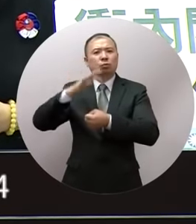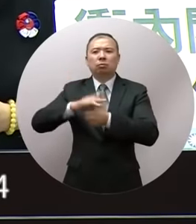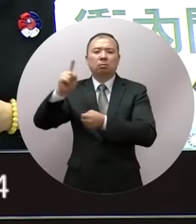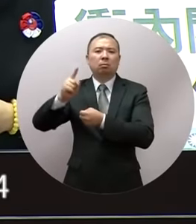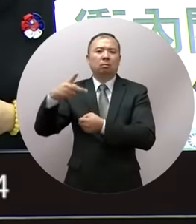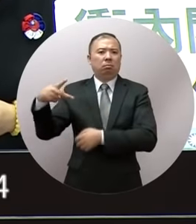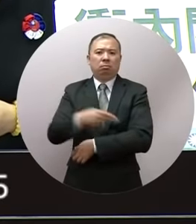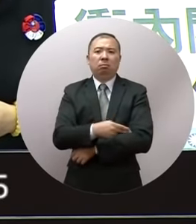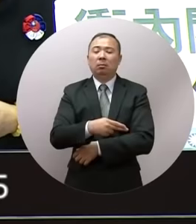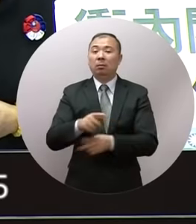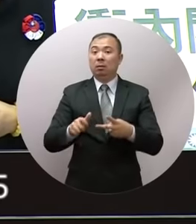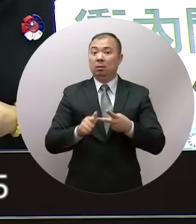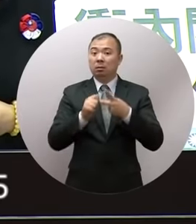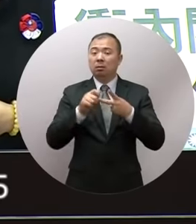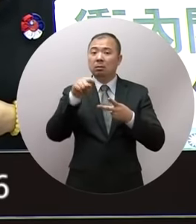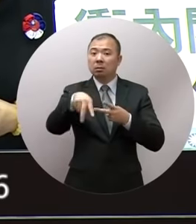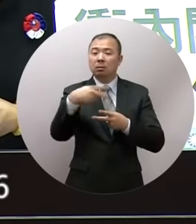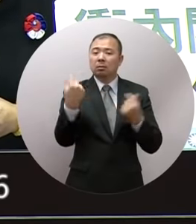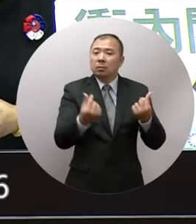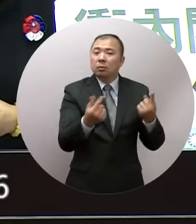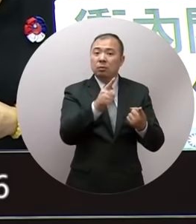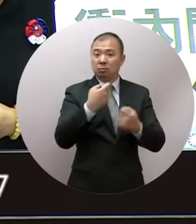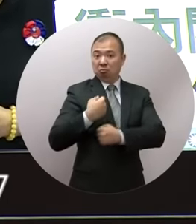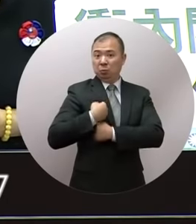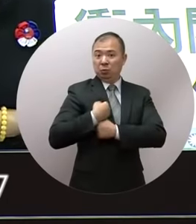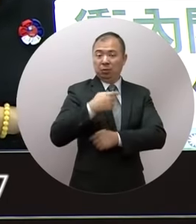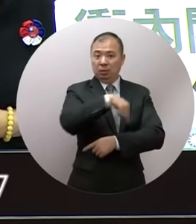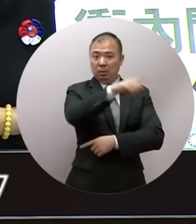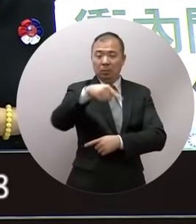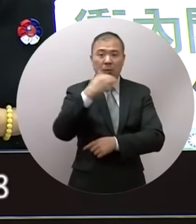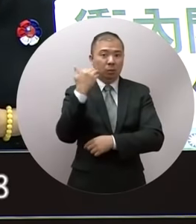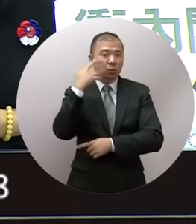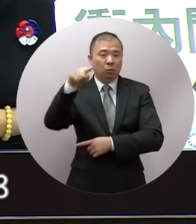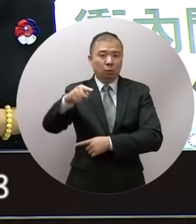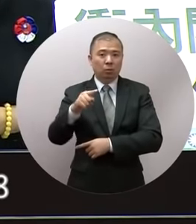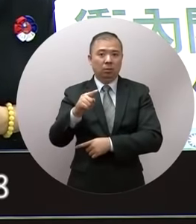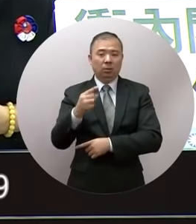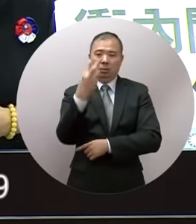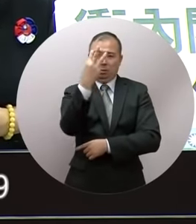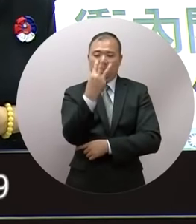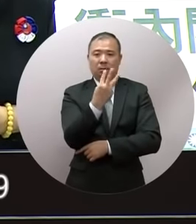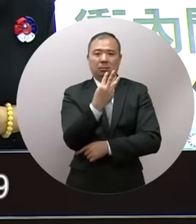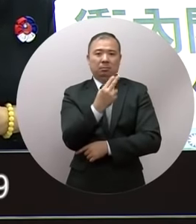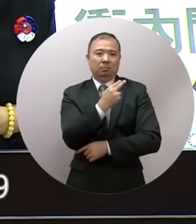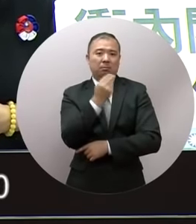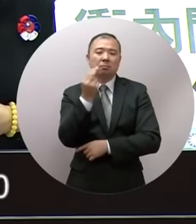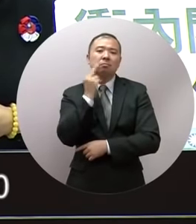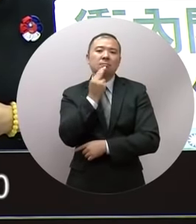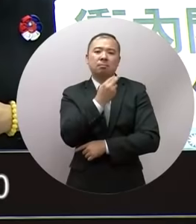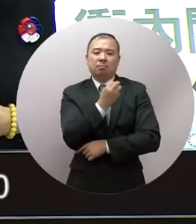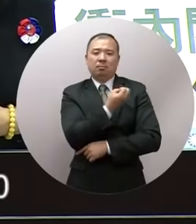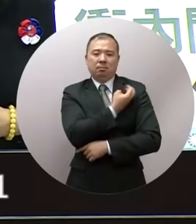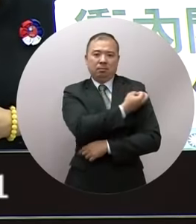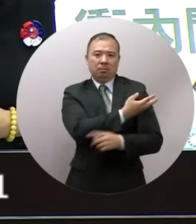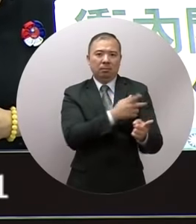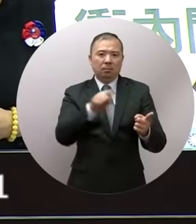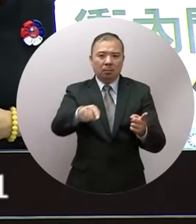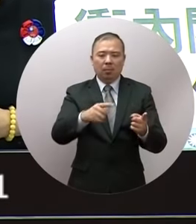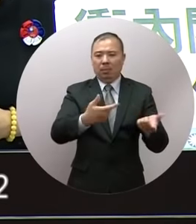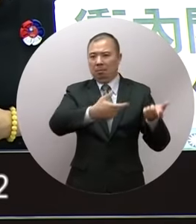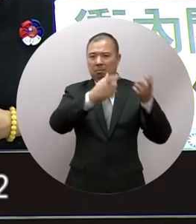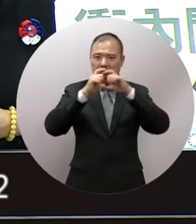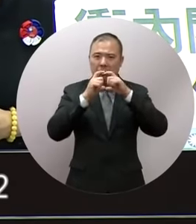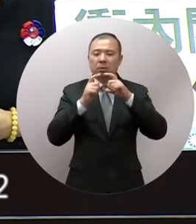这个军人的是中这个上校以下一直都有发，他们现在还在研议要恢复上校